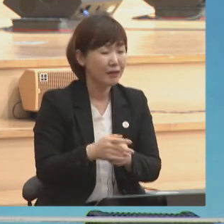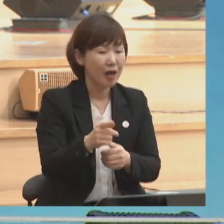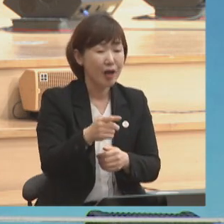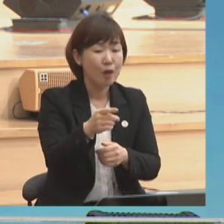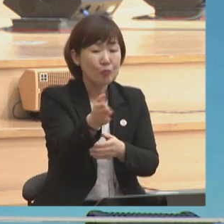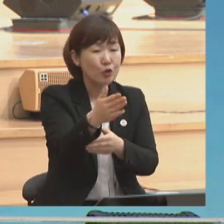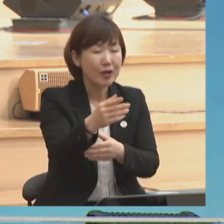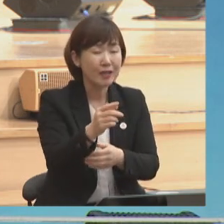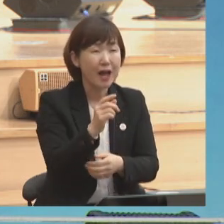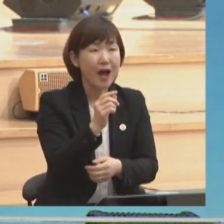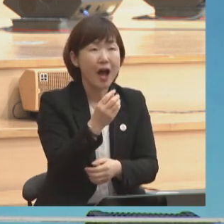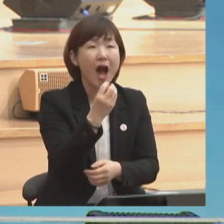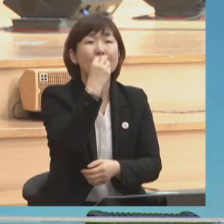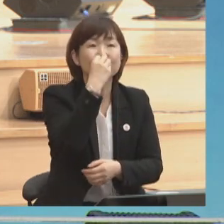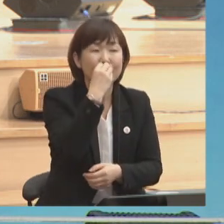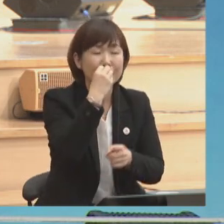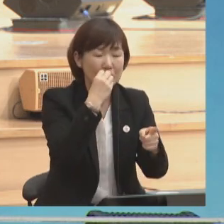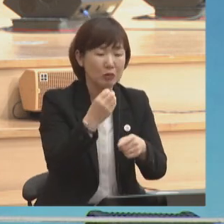이렇게 체질을 안 해.